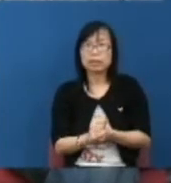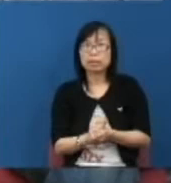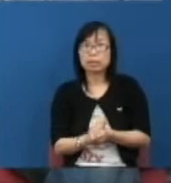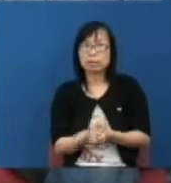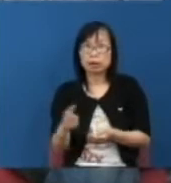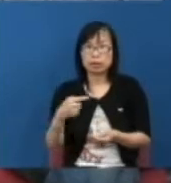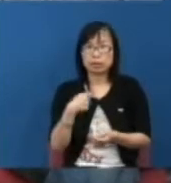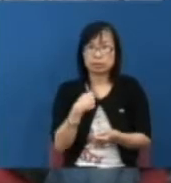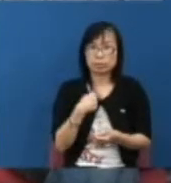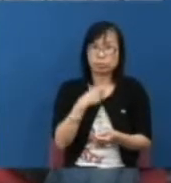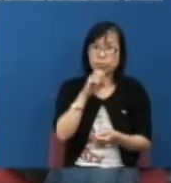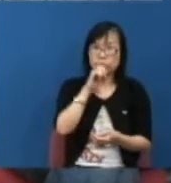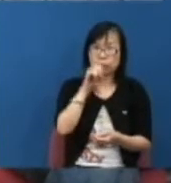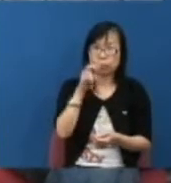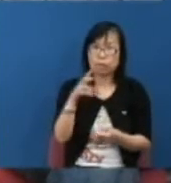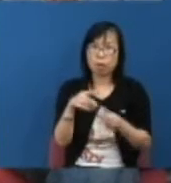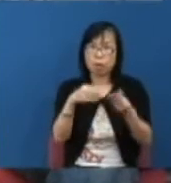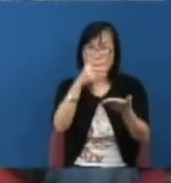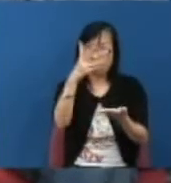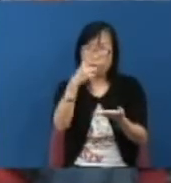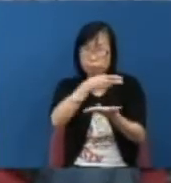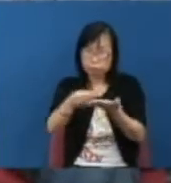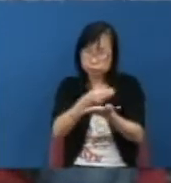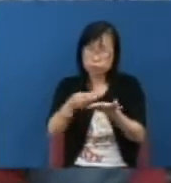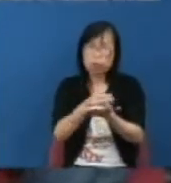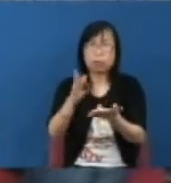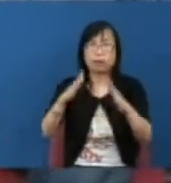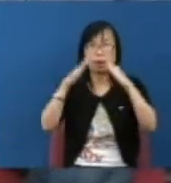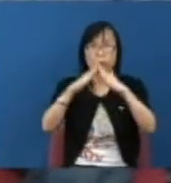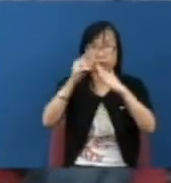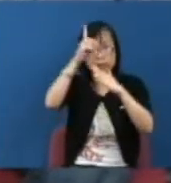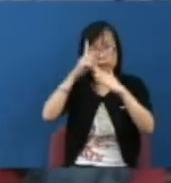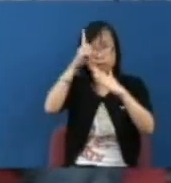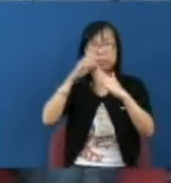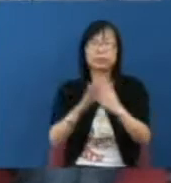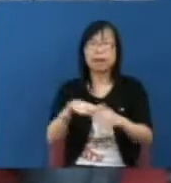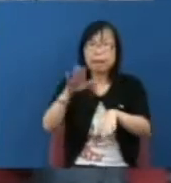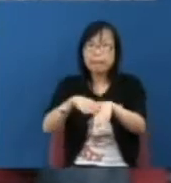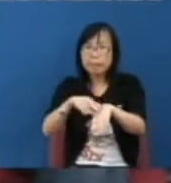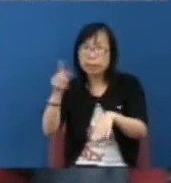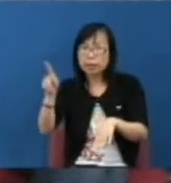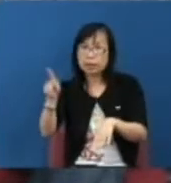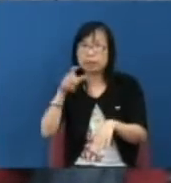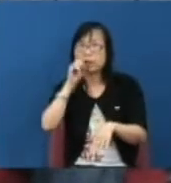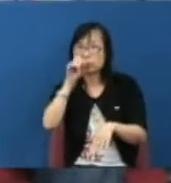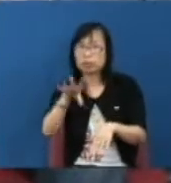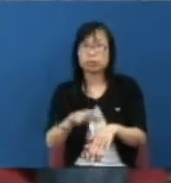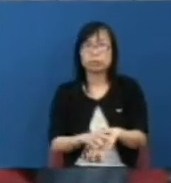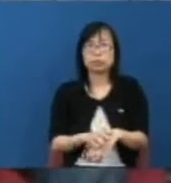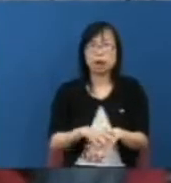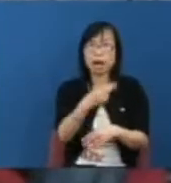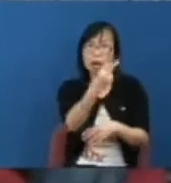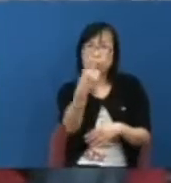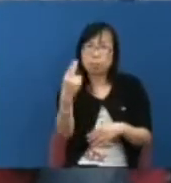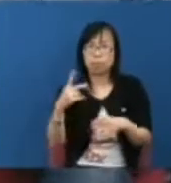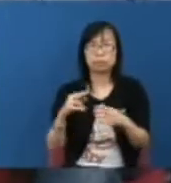個就話我哋而家即係呢兩個圖咧，就講緊係即係個屋頂嗰度啦。咁頭先啊 ，Keith 你亦都講過點樣去 green roof 嘅